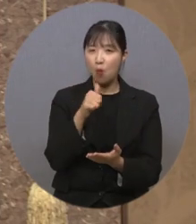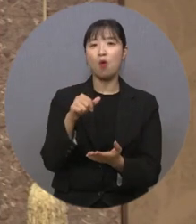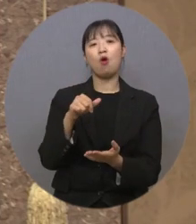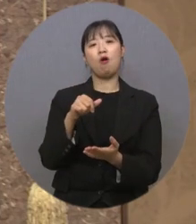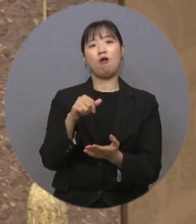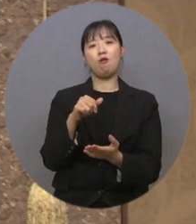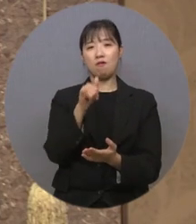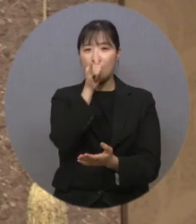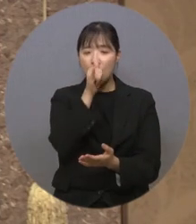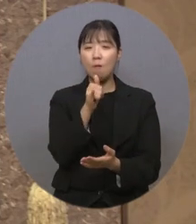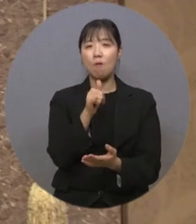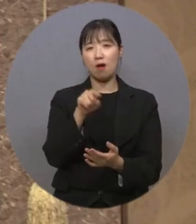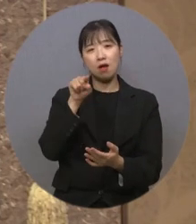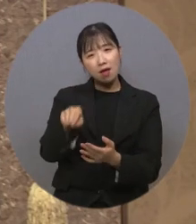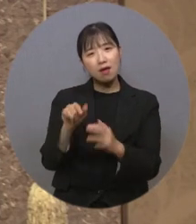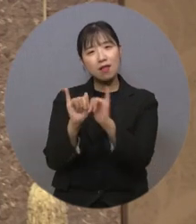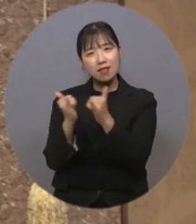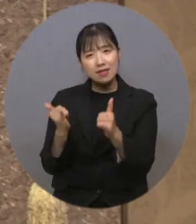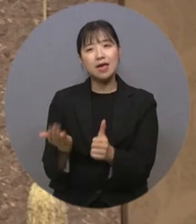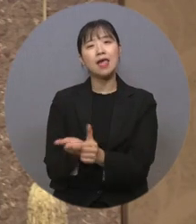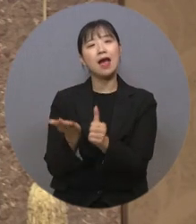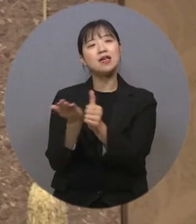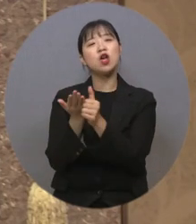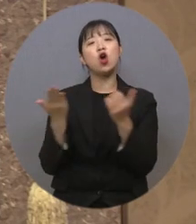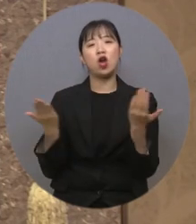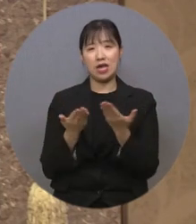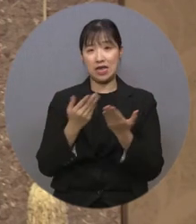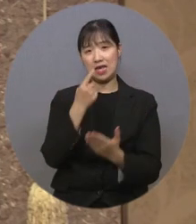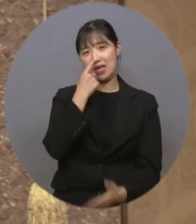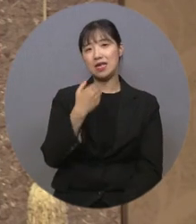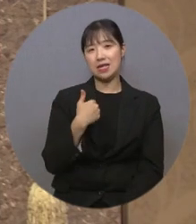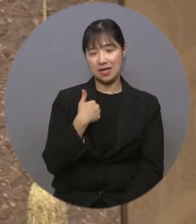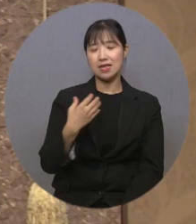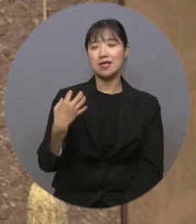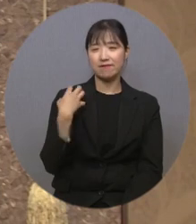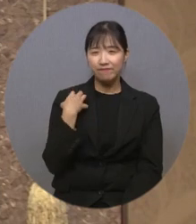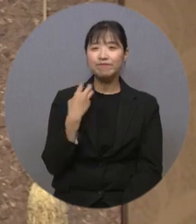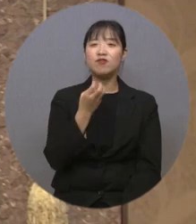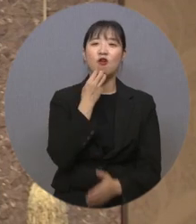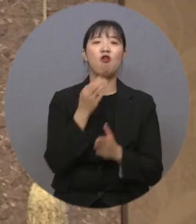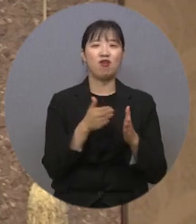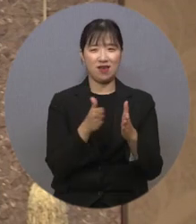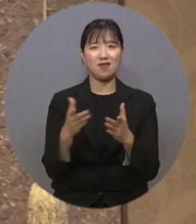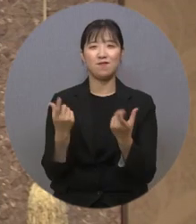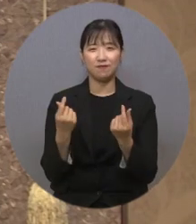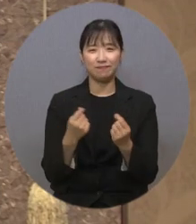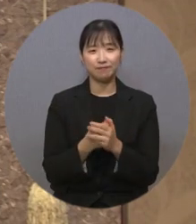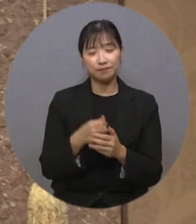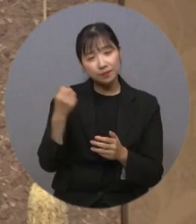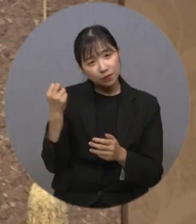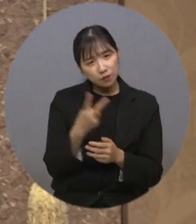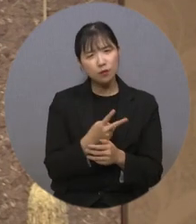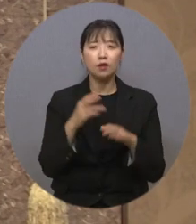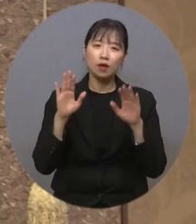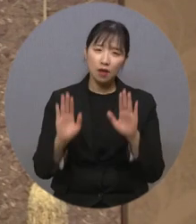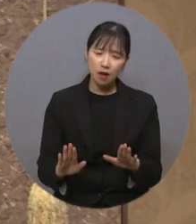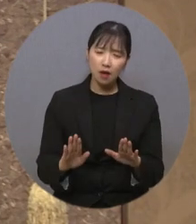거고 그러한 인재를 양성하는 것도 저희 경기도가 해왔고요. 네. 또 이제